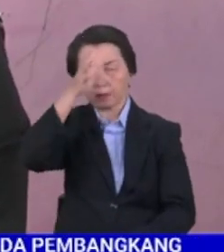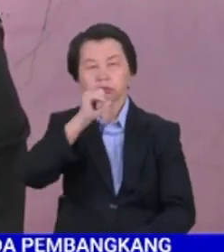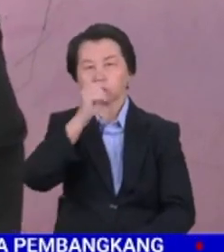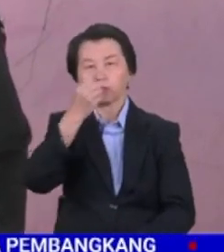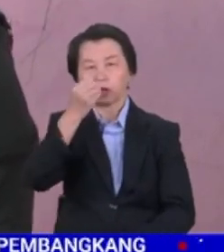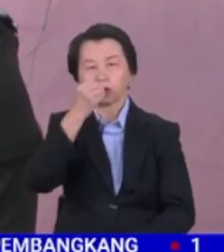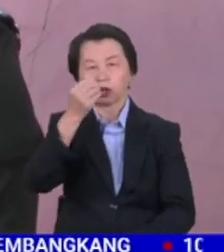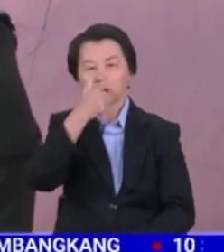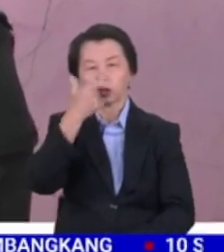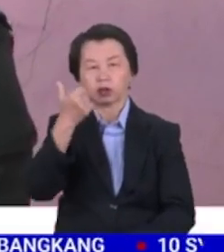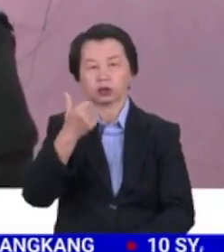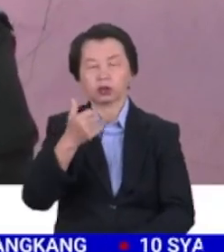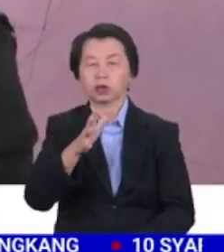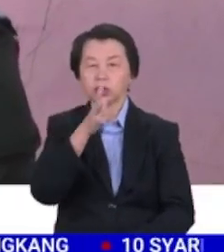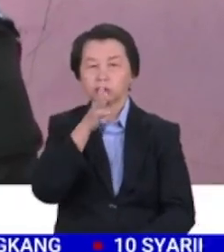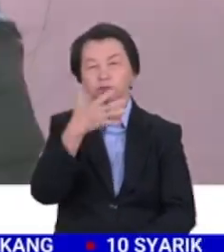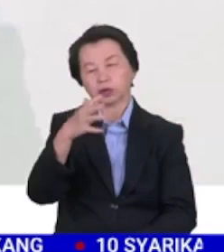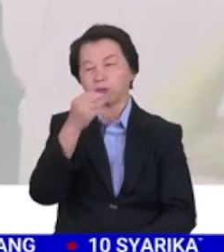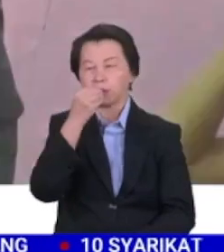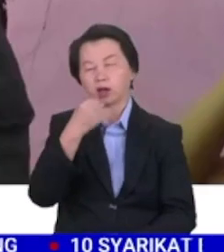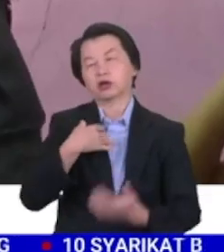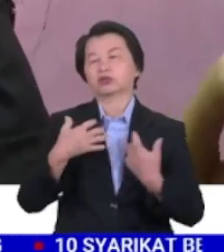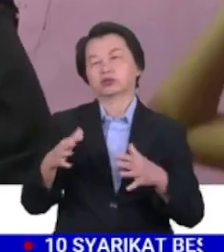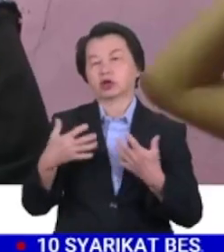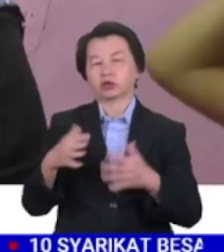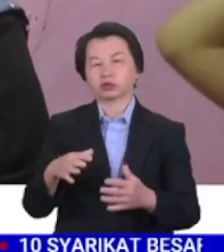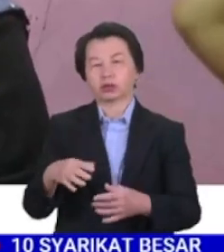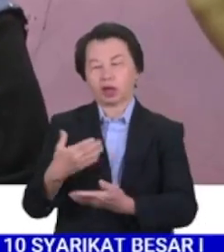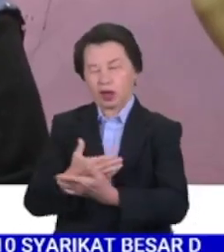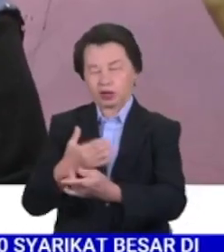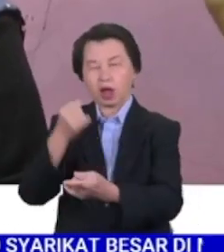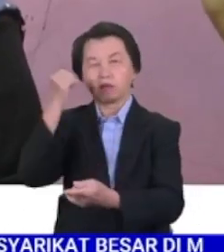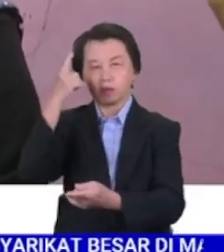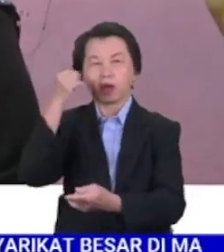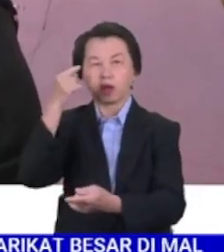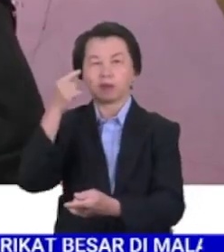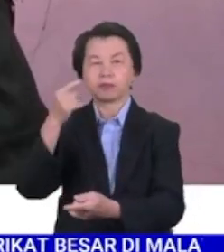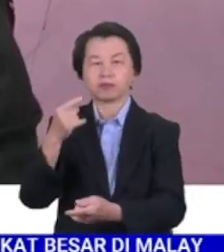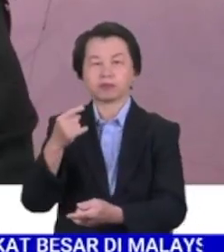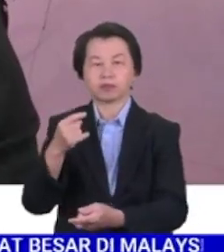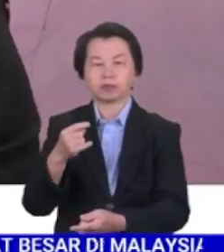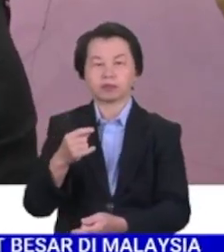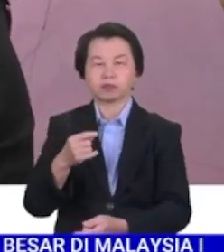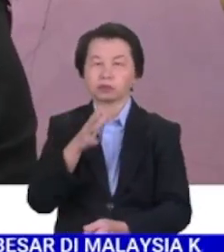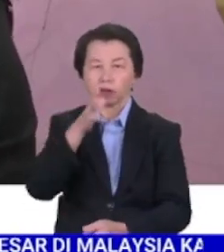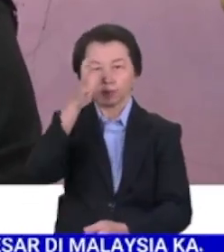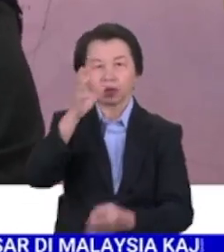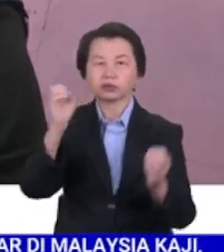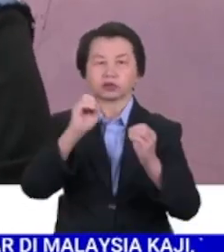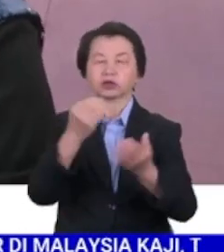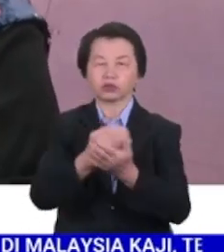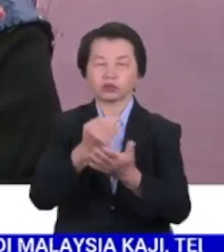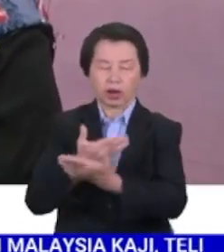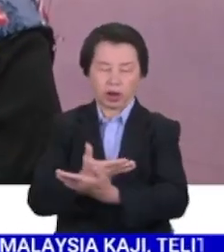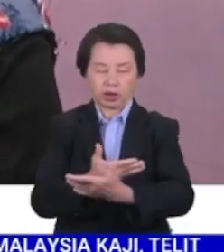Bagi budak makan, berdua tanya, ibu dah makan ke? Dah. Anak-anak pun fahamlah kan. Mama bapaknya ada duit ke? Tak ada duit, dia